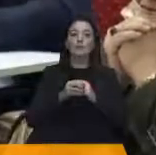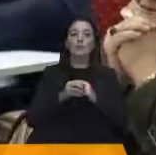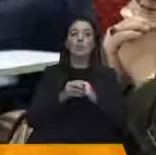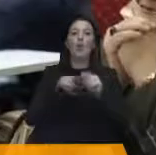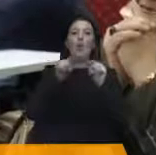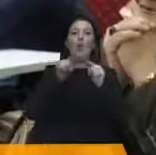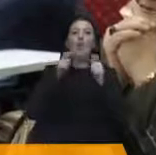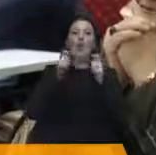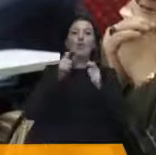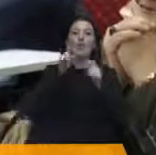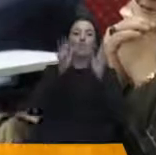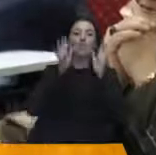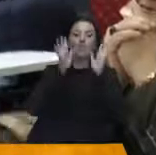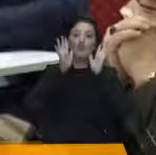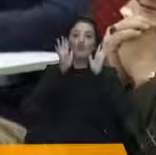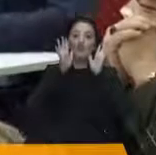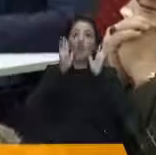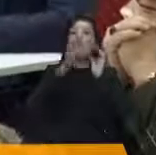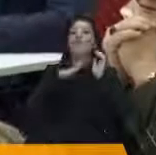Orada bir cami var.